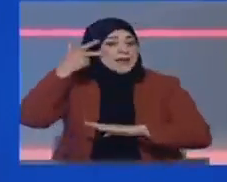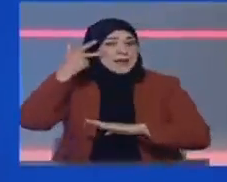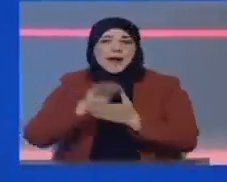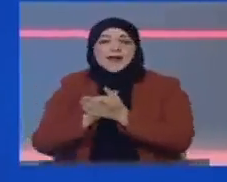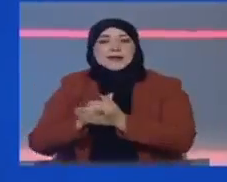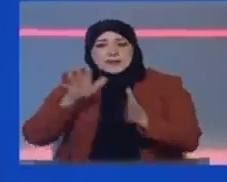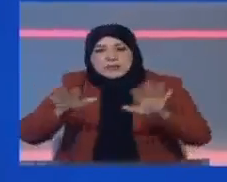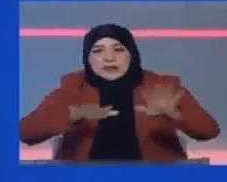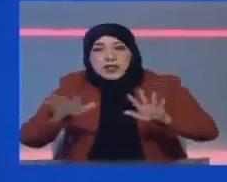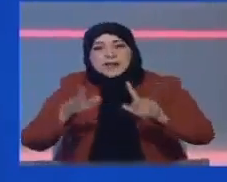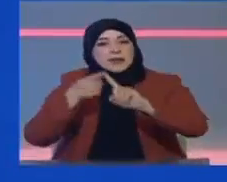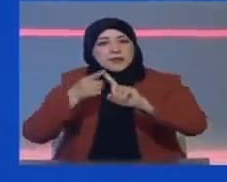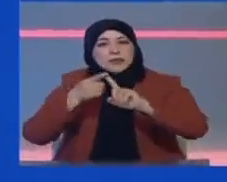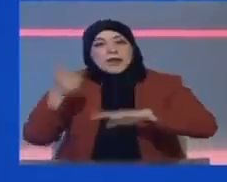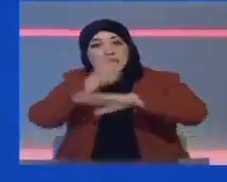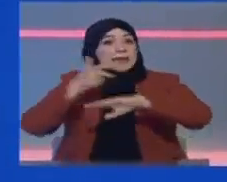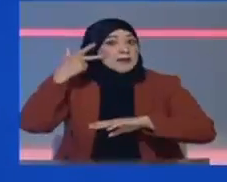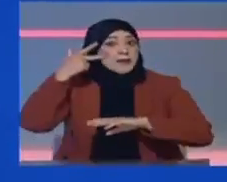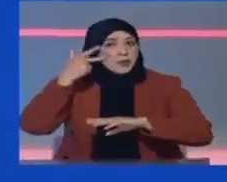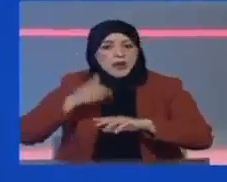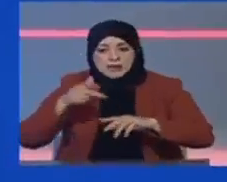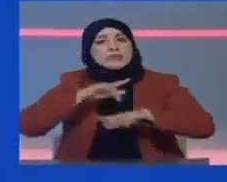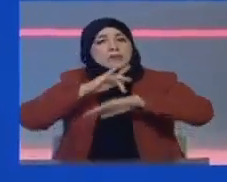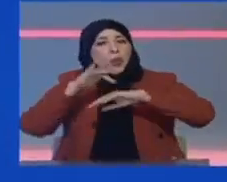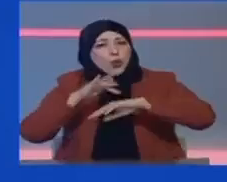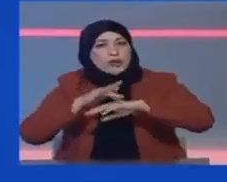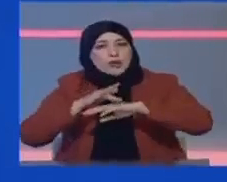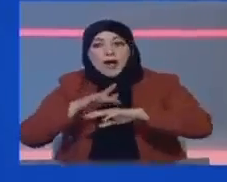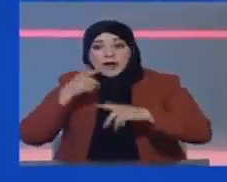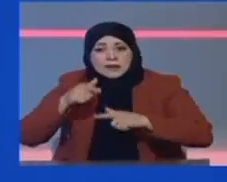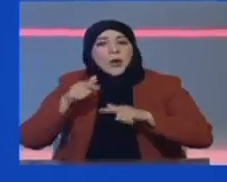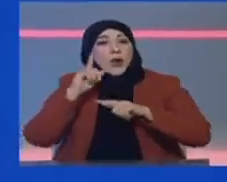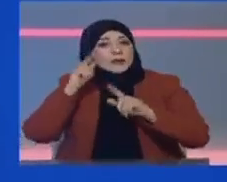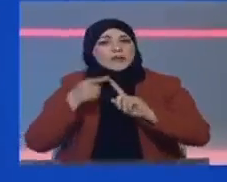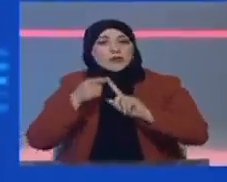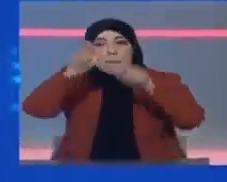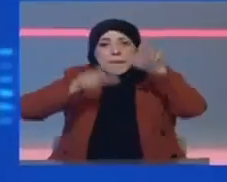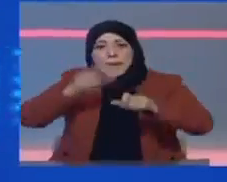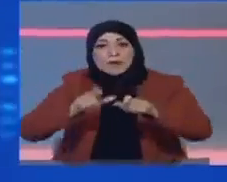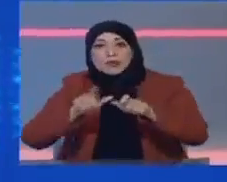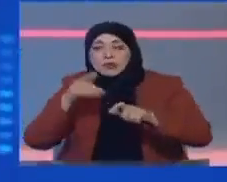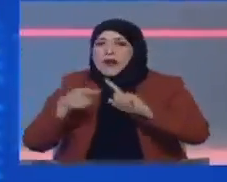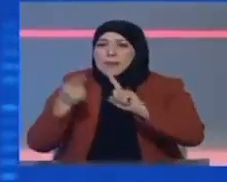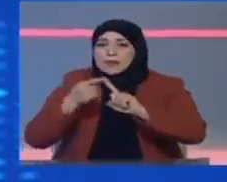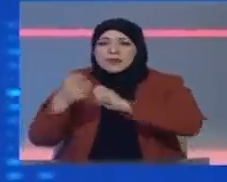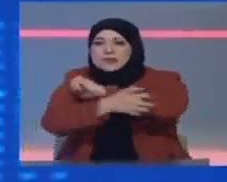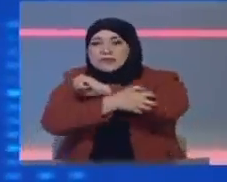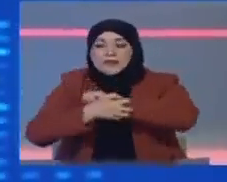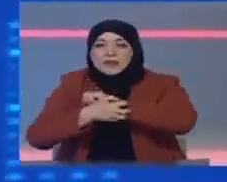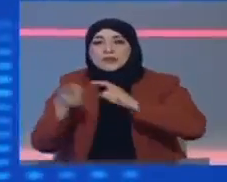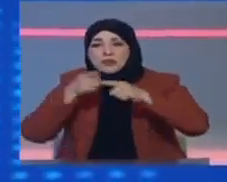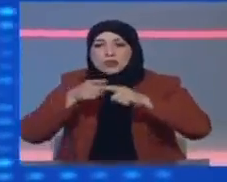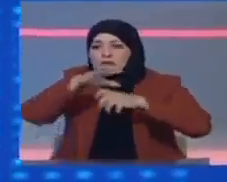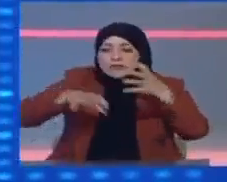اجراءات اعتبرها رئيس الدوله متاخره ولم تعد تلبي حاجيات المواطنين خاصه الفئات الفقيره والمهمشه